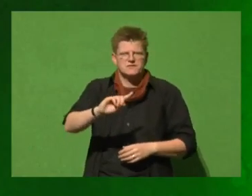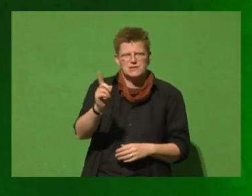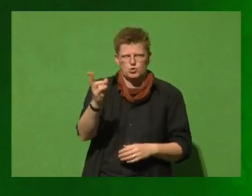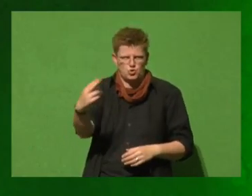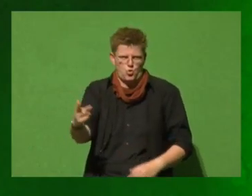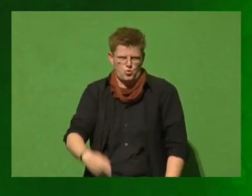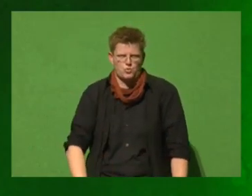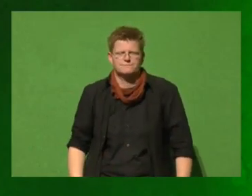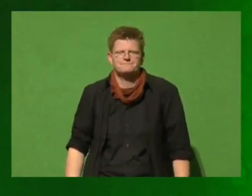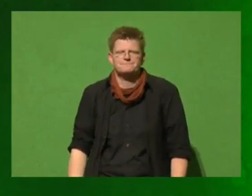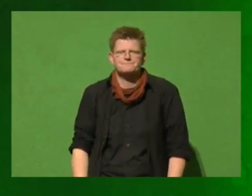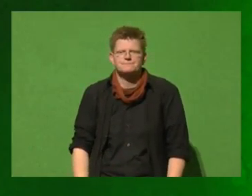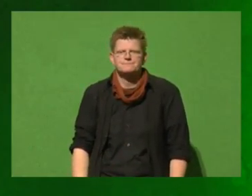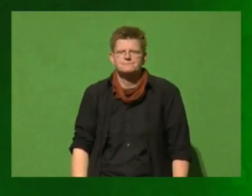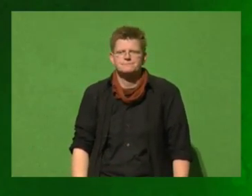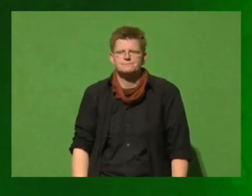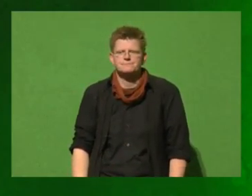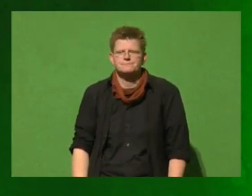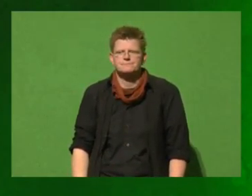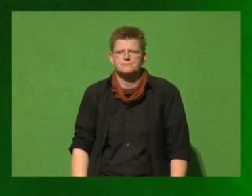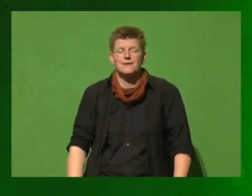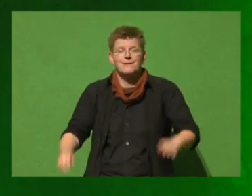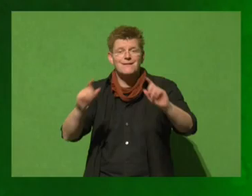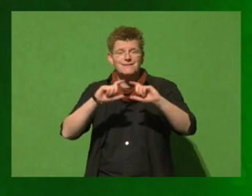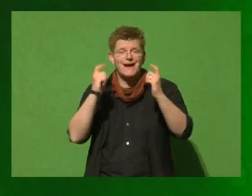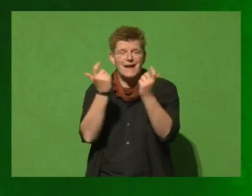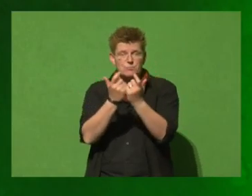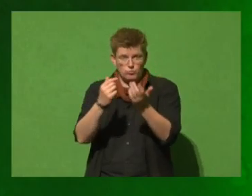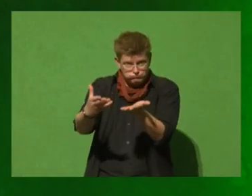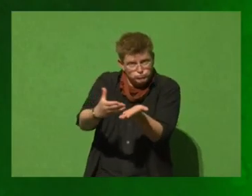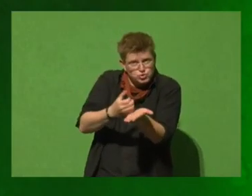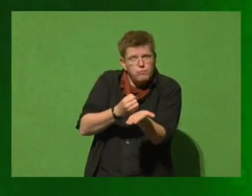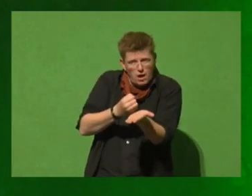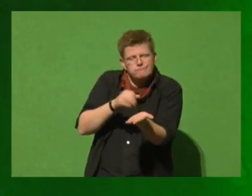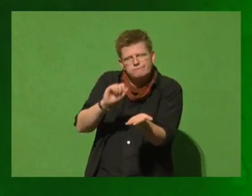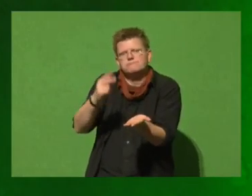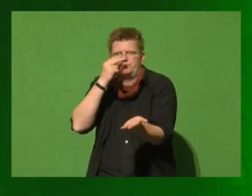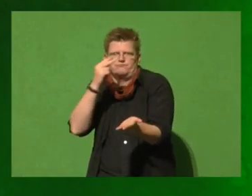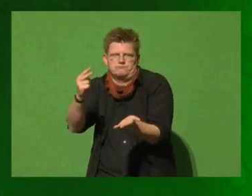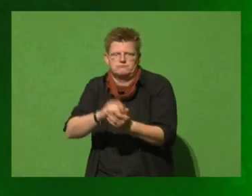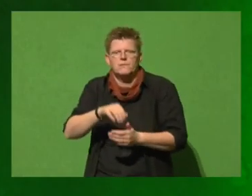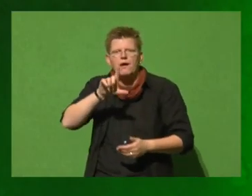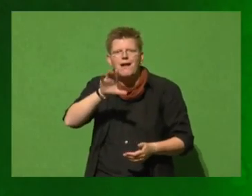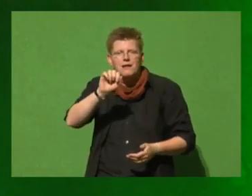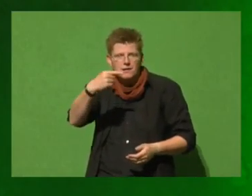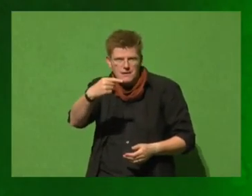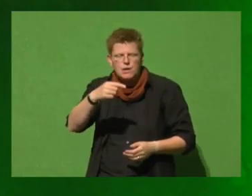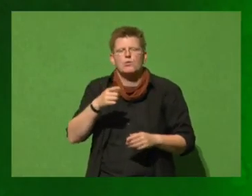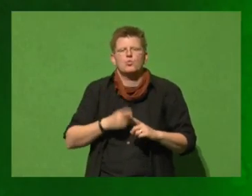Euro. Bei den Gremien könnt ihr sehen, dass wir da Einsparungen erzielt haben. Überwiegend war das bei den LAGen und